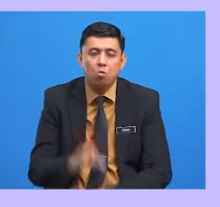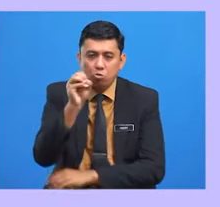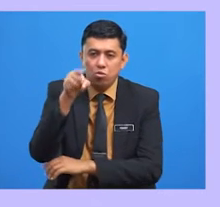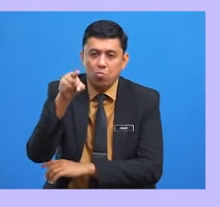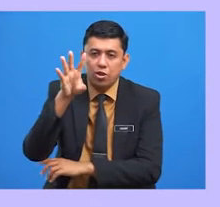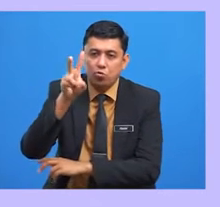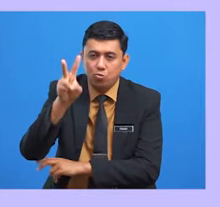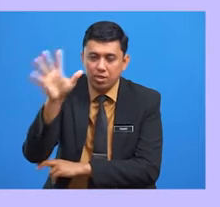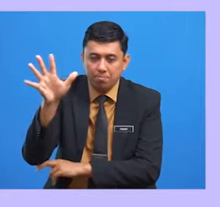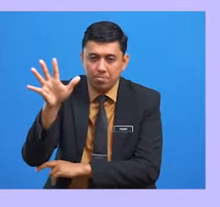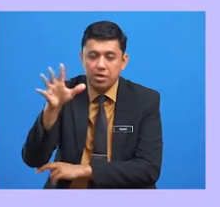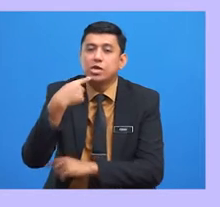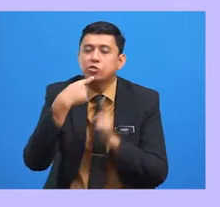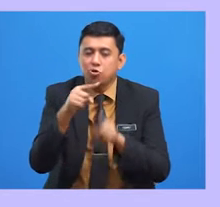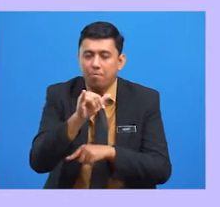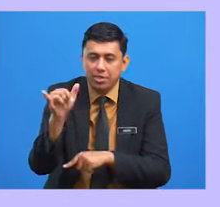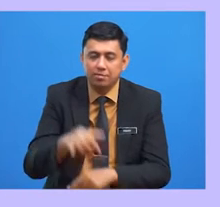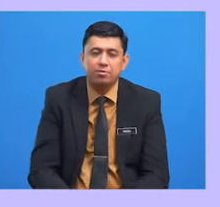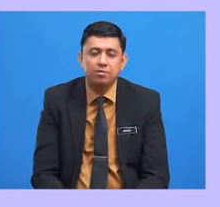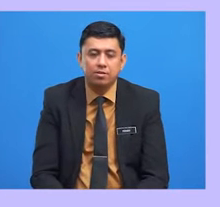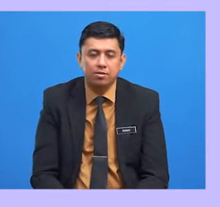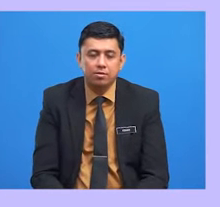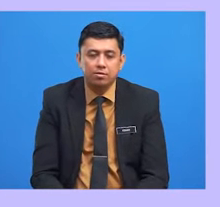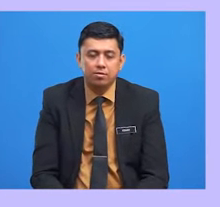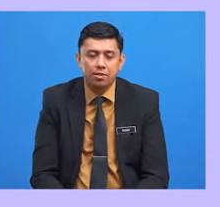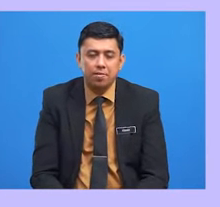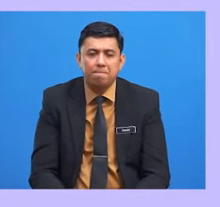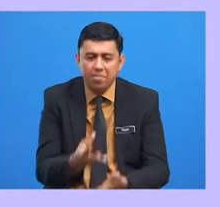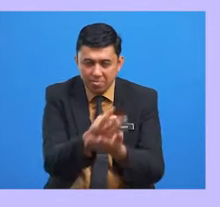0.25. Barang tersebut merupakan